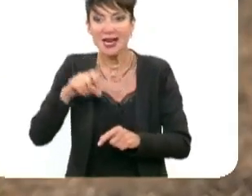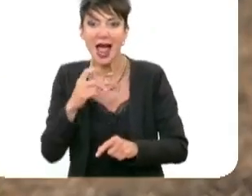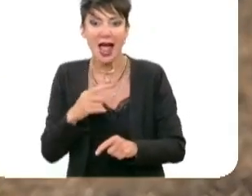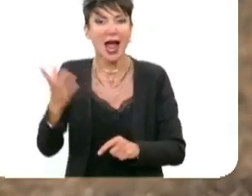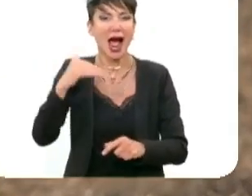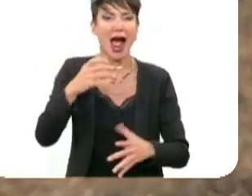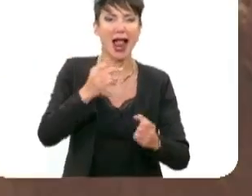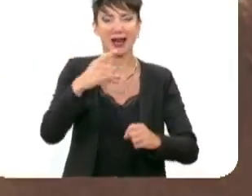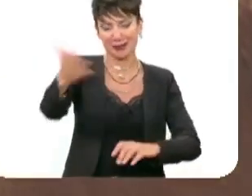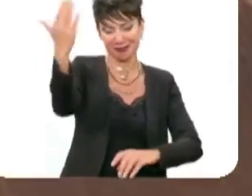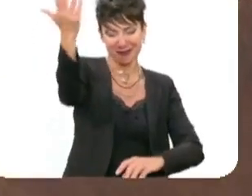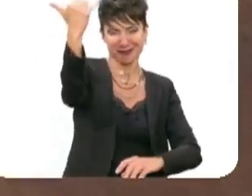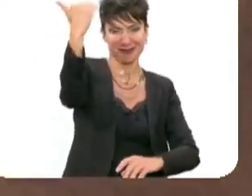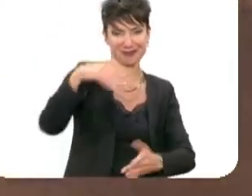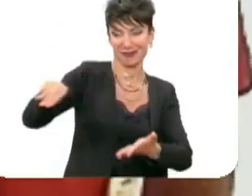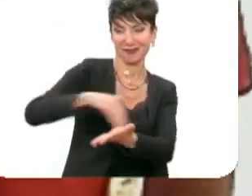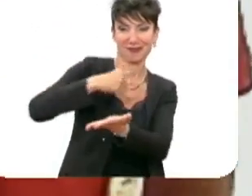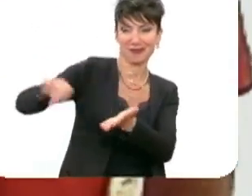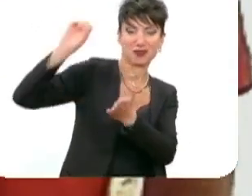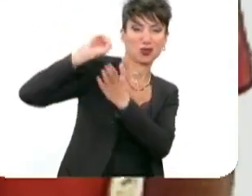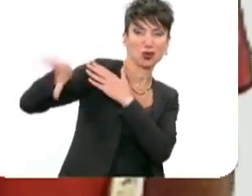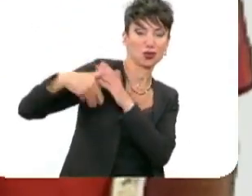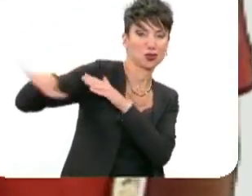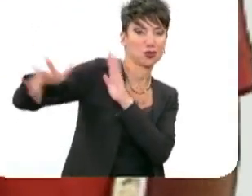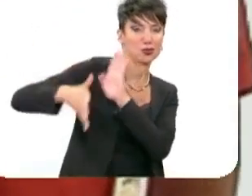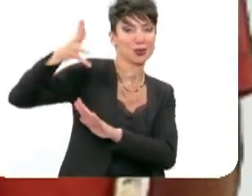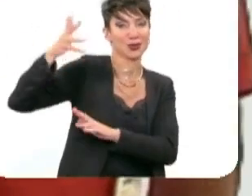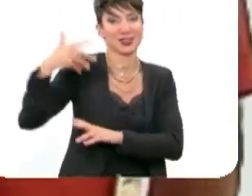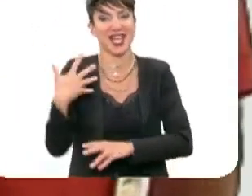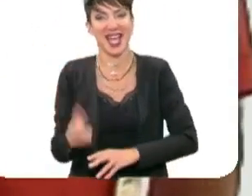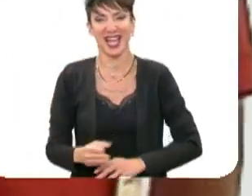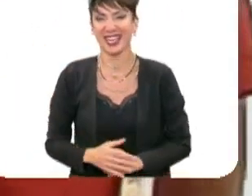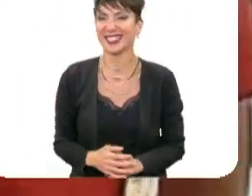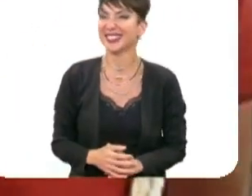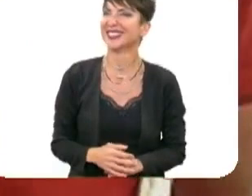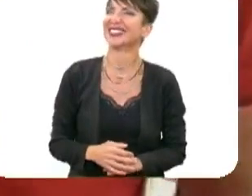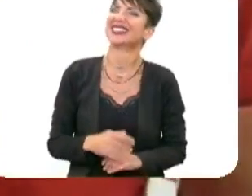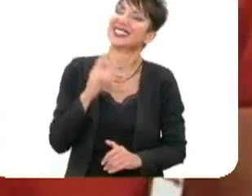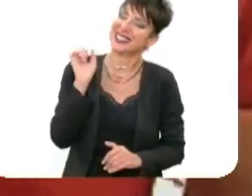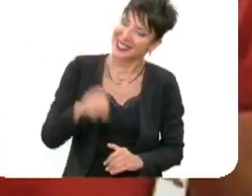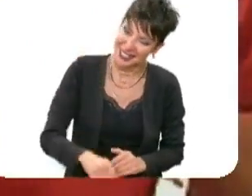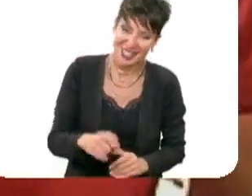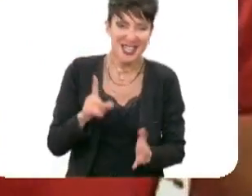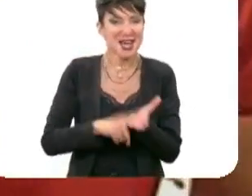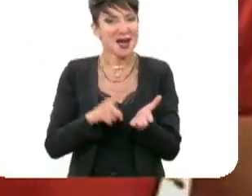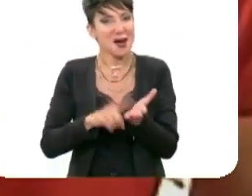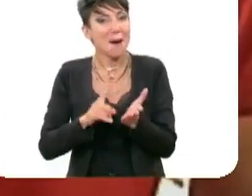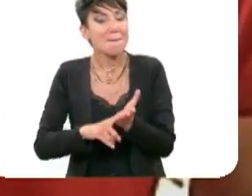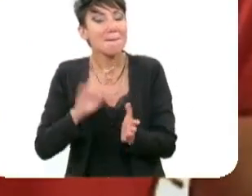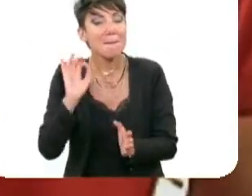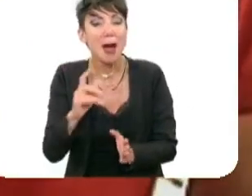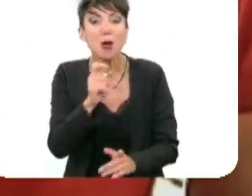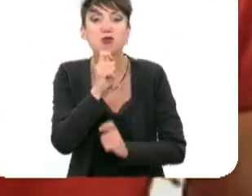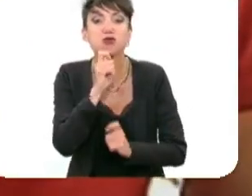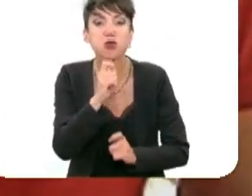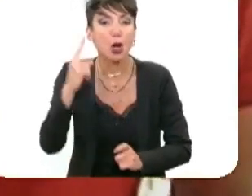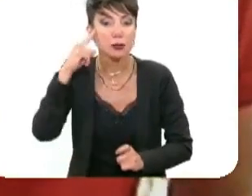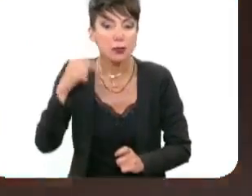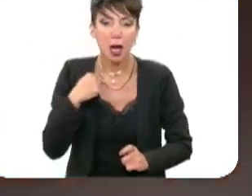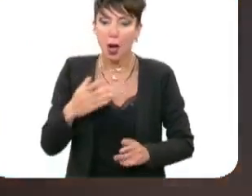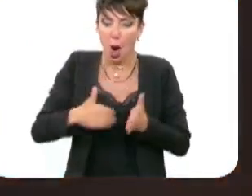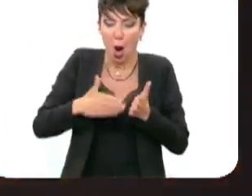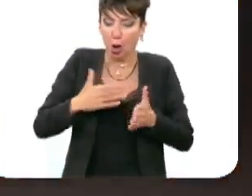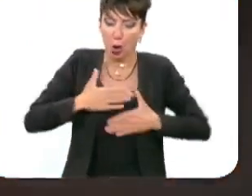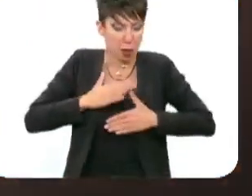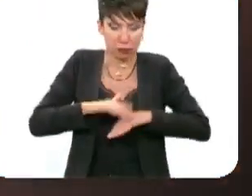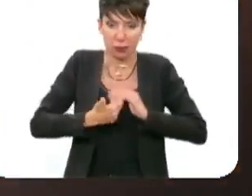άντε για στα μάρκετ πας του κύριου Μητσοτάκη. Πολιτικοποιημένοι πρέπει να είμαστε όλοι. Κομματικοποιημένοι δεν είμαι και ούτε πρόκειται.